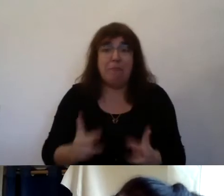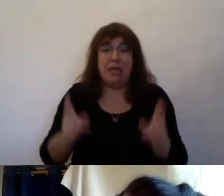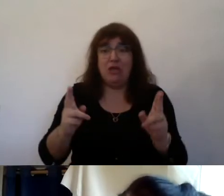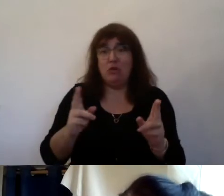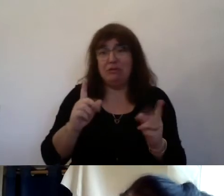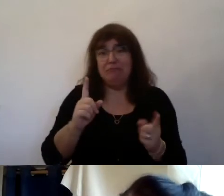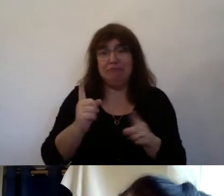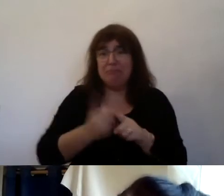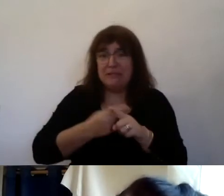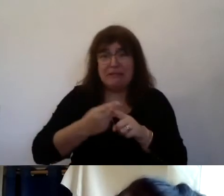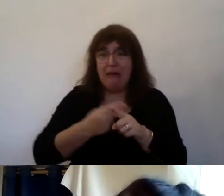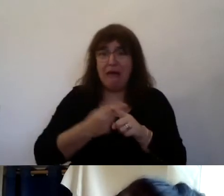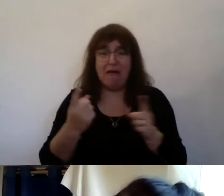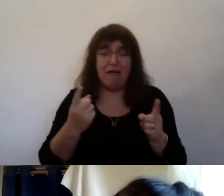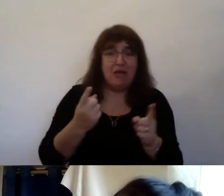expérimente tous